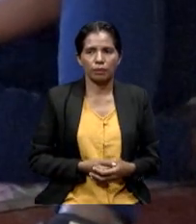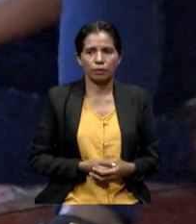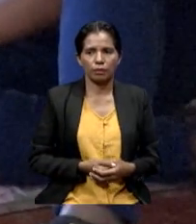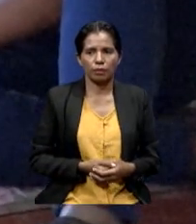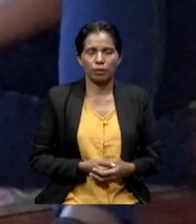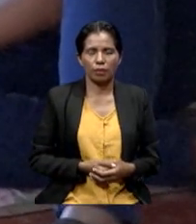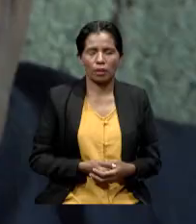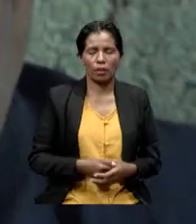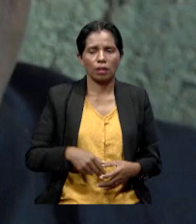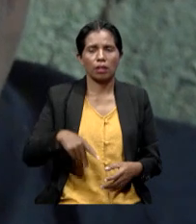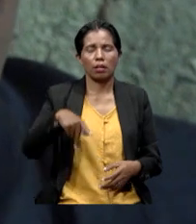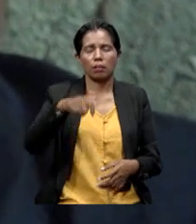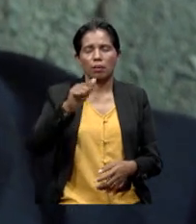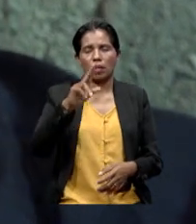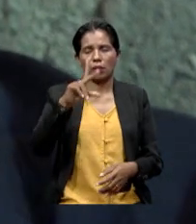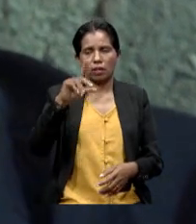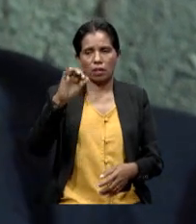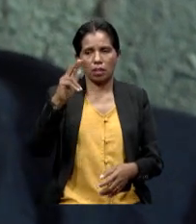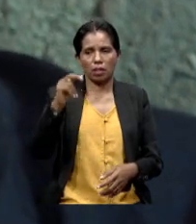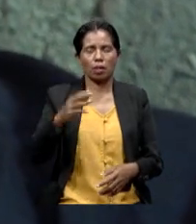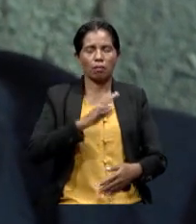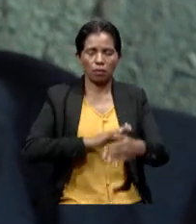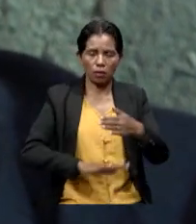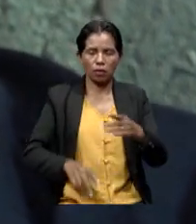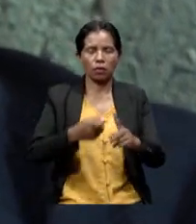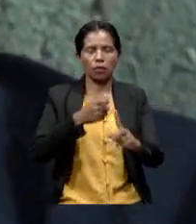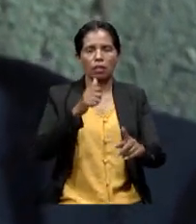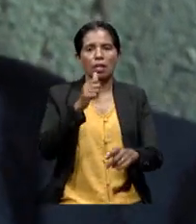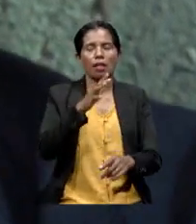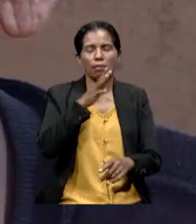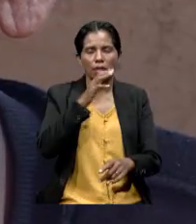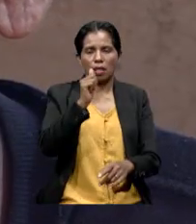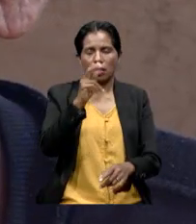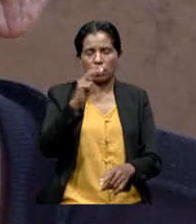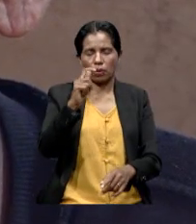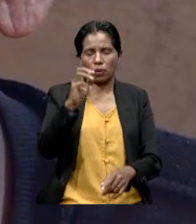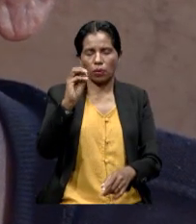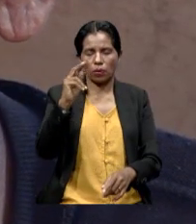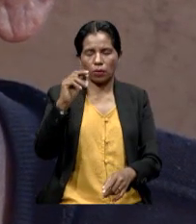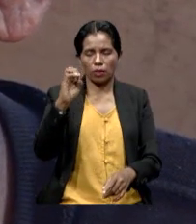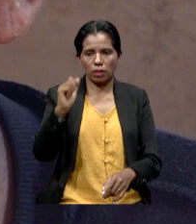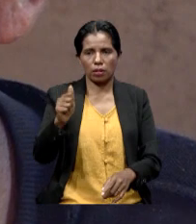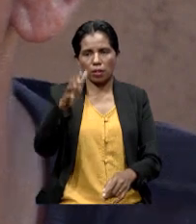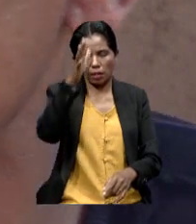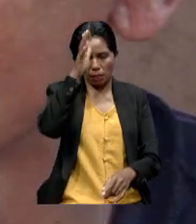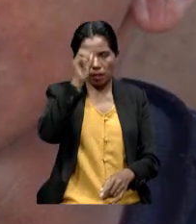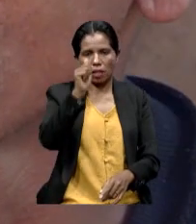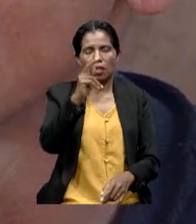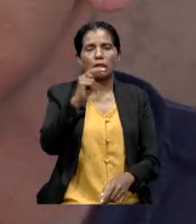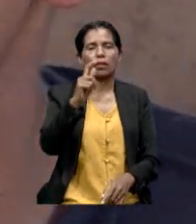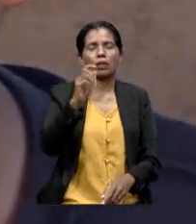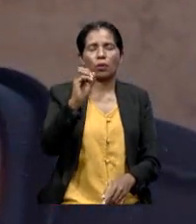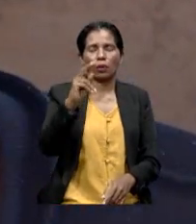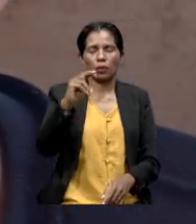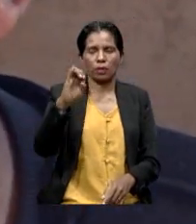Paulina da Silva moris husi inang Antonia Durego no amang Antonio da Silva iha